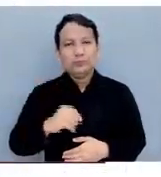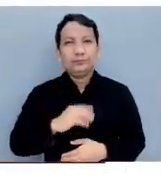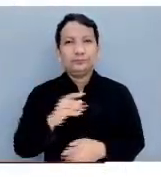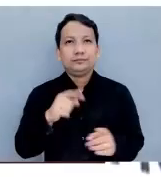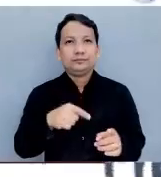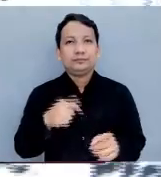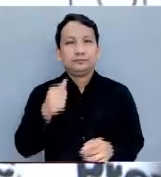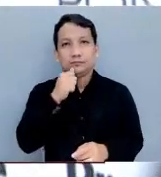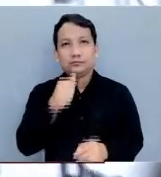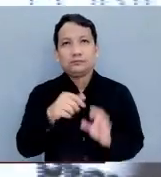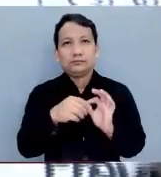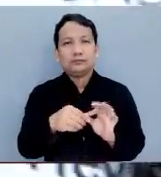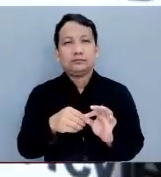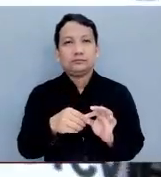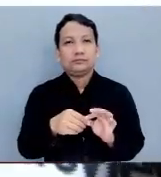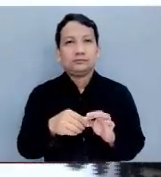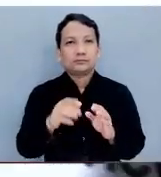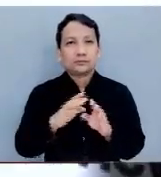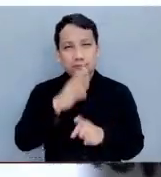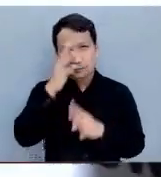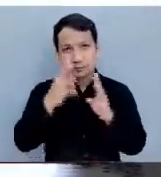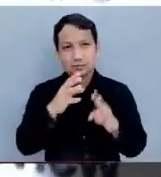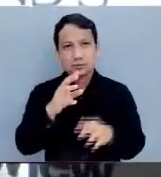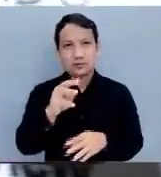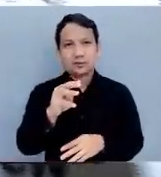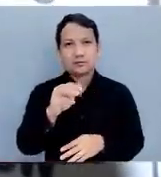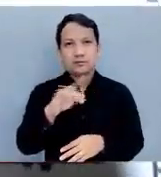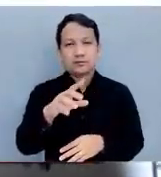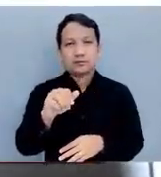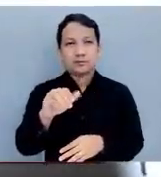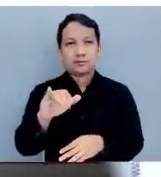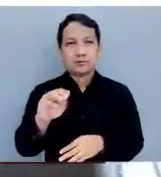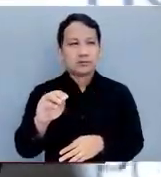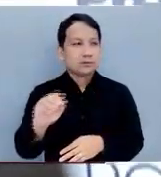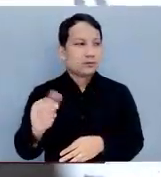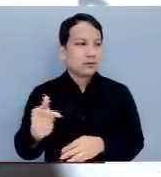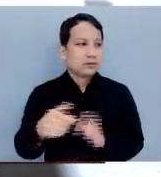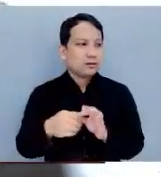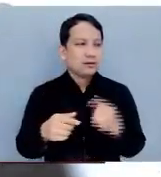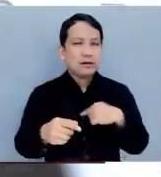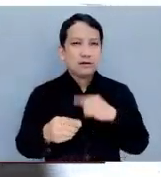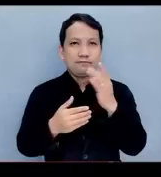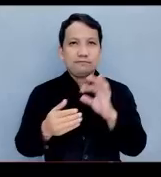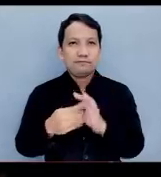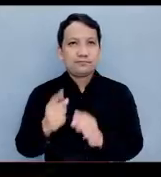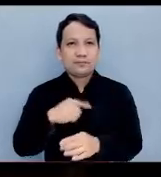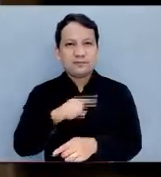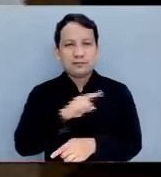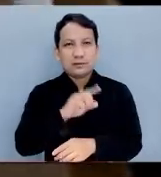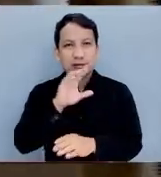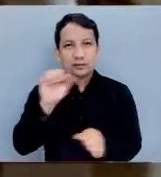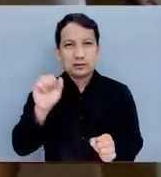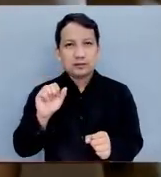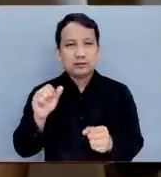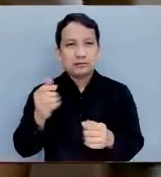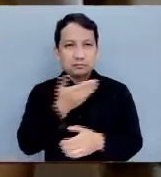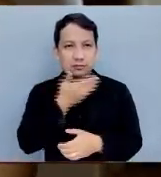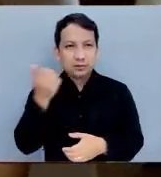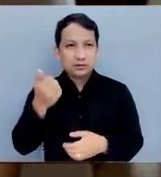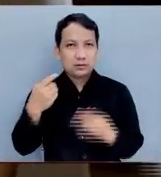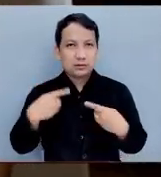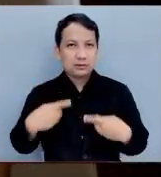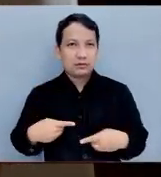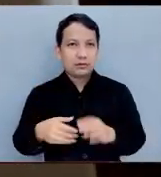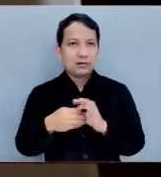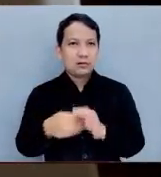sikreto ng content creator na si Mimiya matapos mapabilang sa best dressed list. Siguro po naniniwala po kasi ako